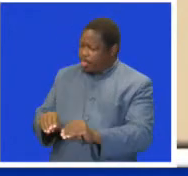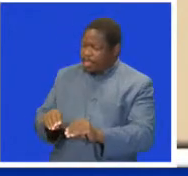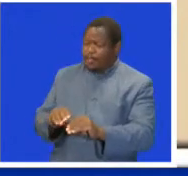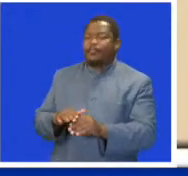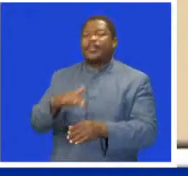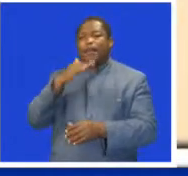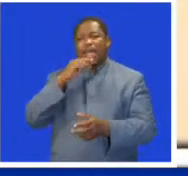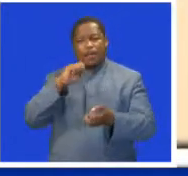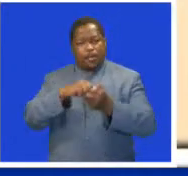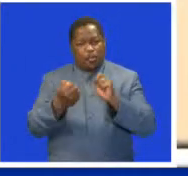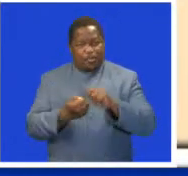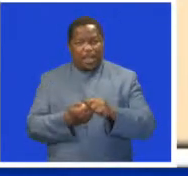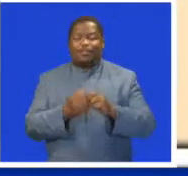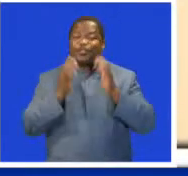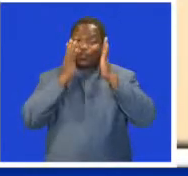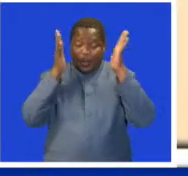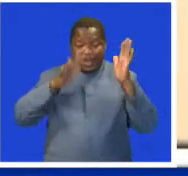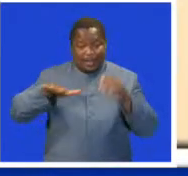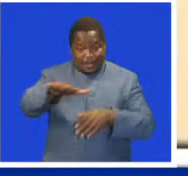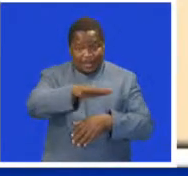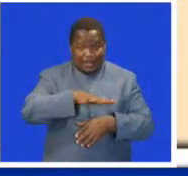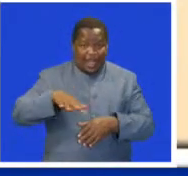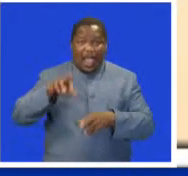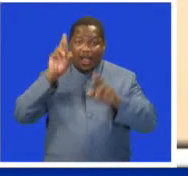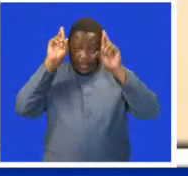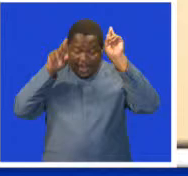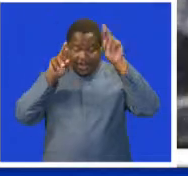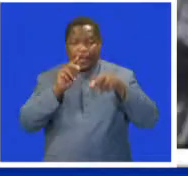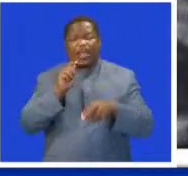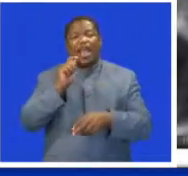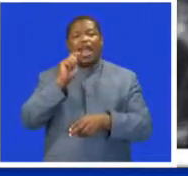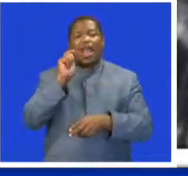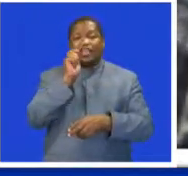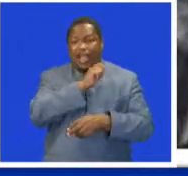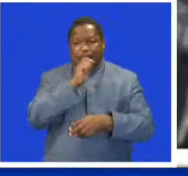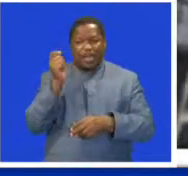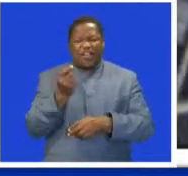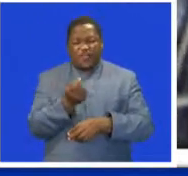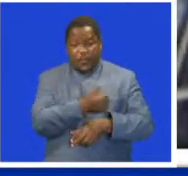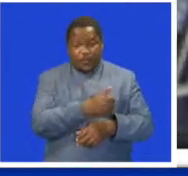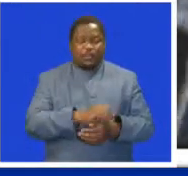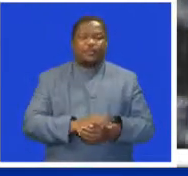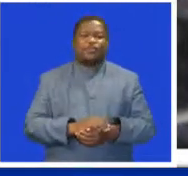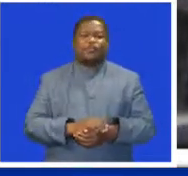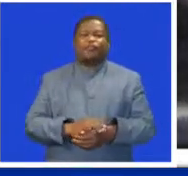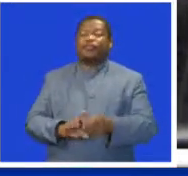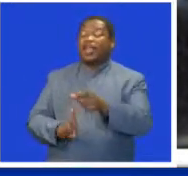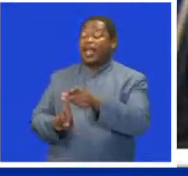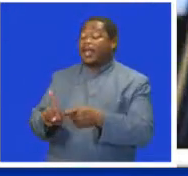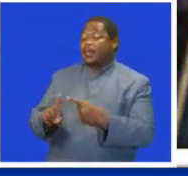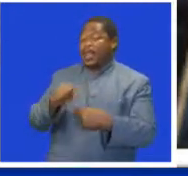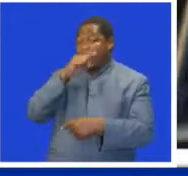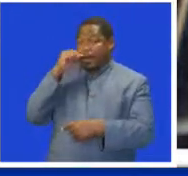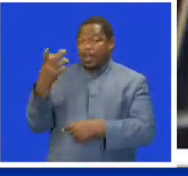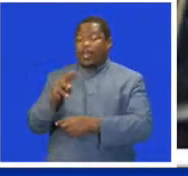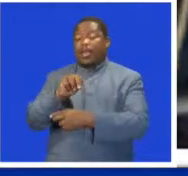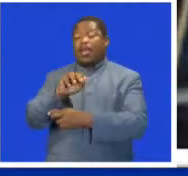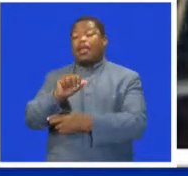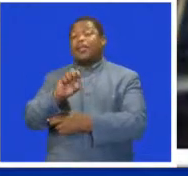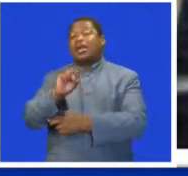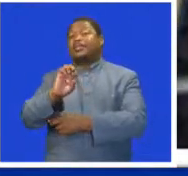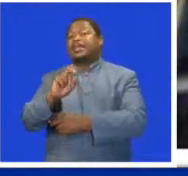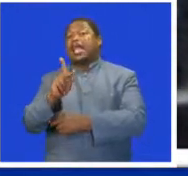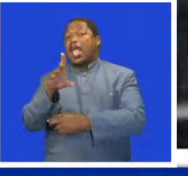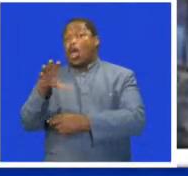kusesene challenge. Nhlanhla Maseko lobeka ingcenye yalomhlangano uthi kunengi lakufundzile kulomsebenzi ngakho ke naye utawubuka